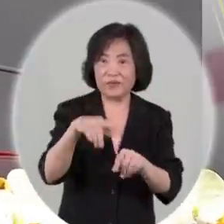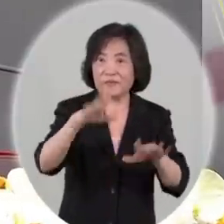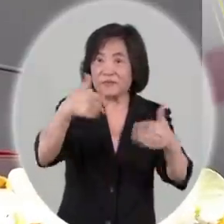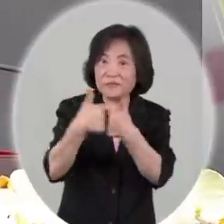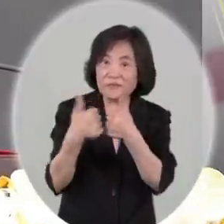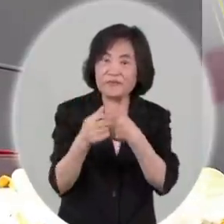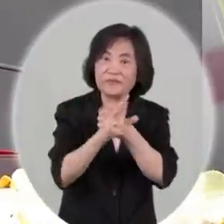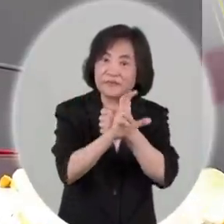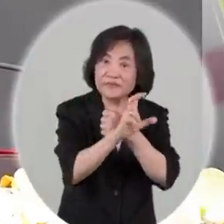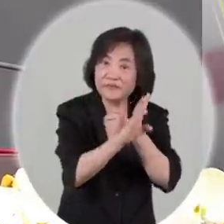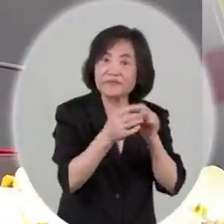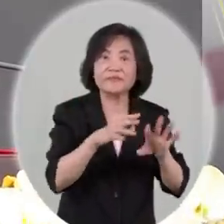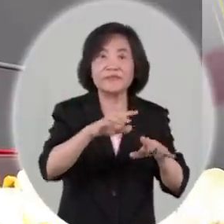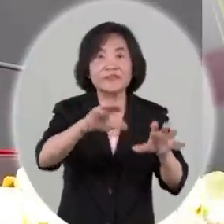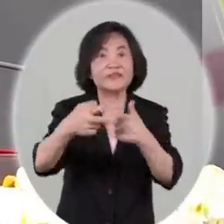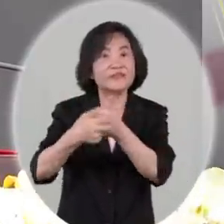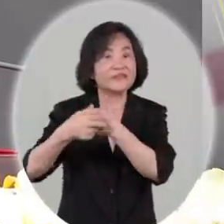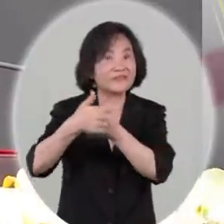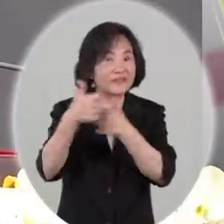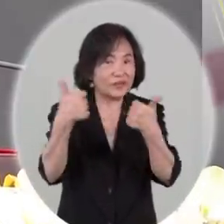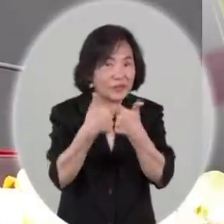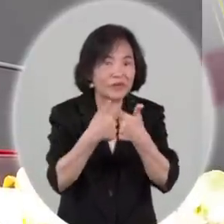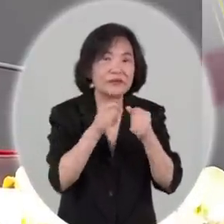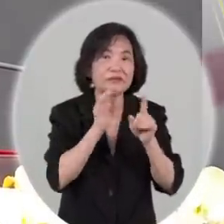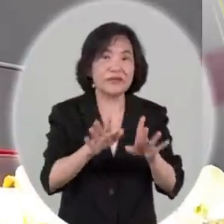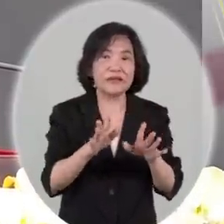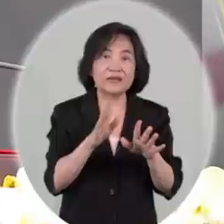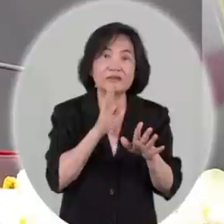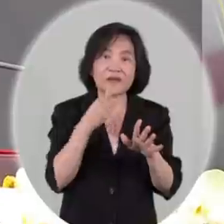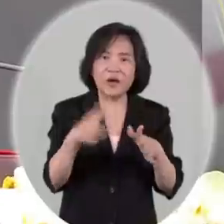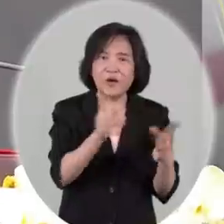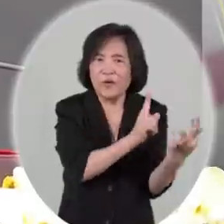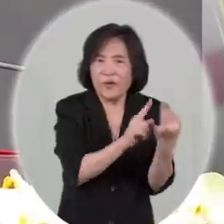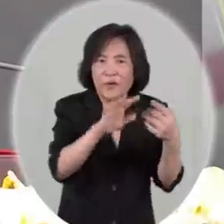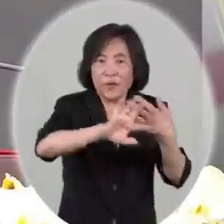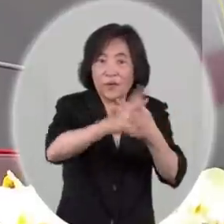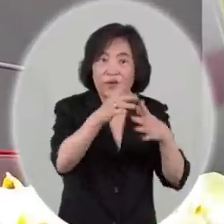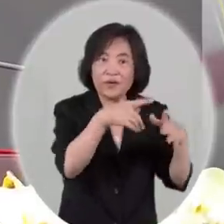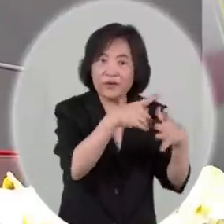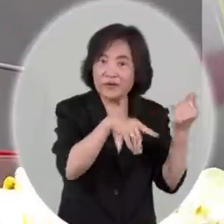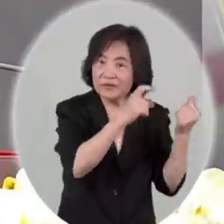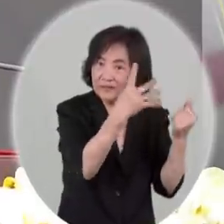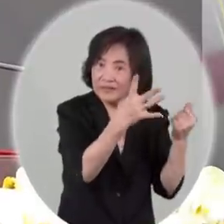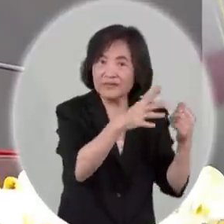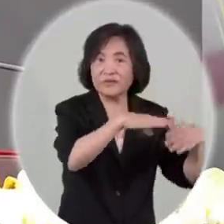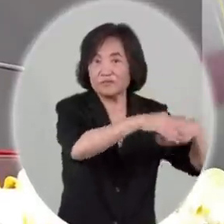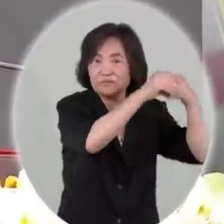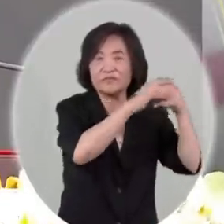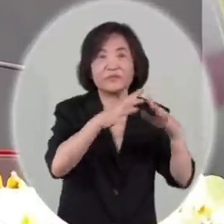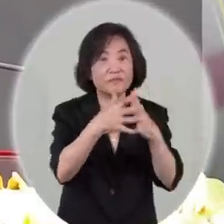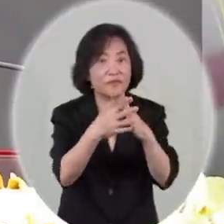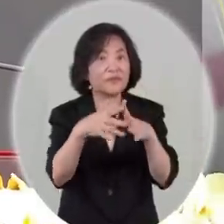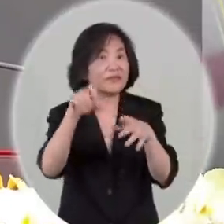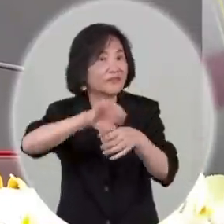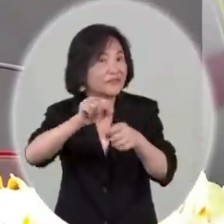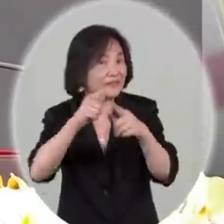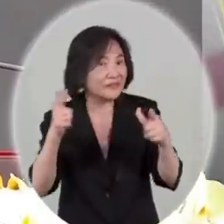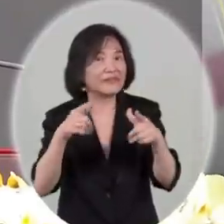74届世界卫生大会，斯瓦蒂尼等14个邦交国及美国、加拿大、日本、